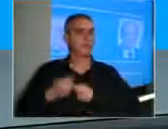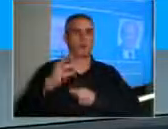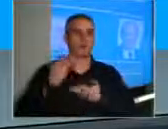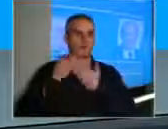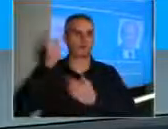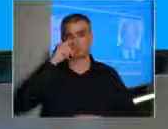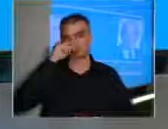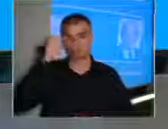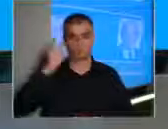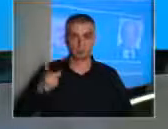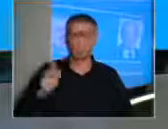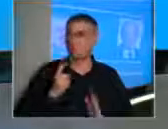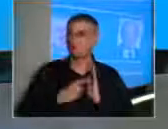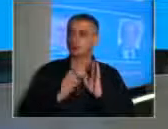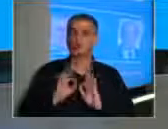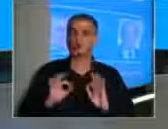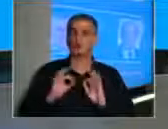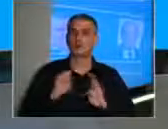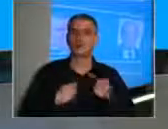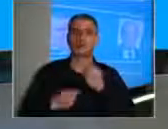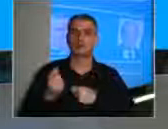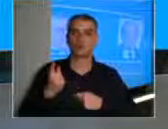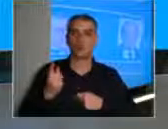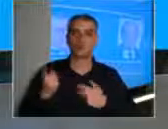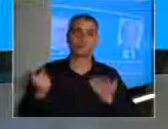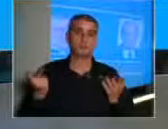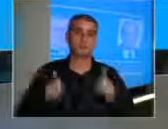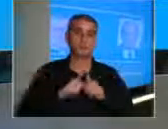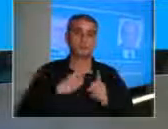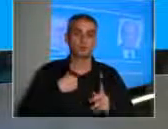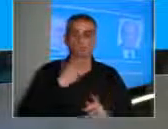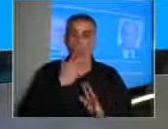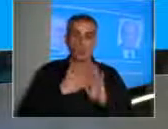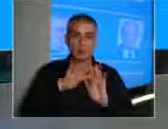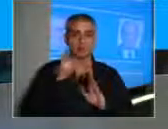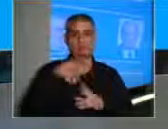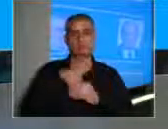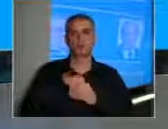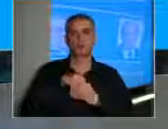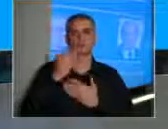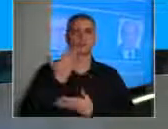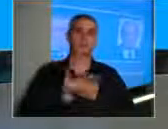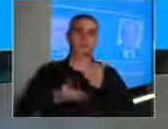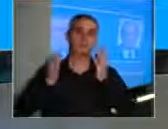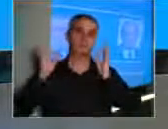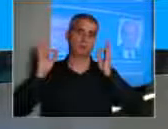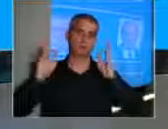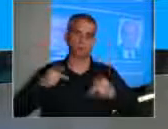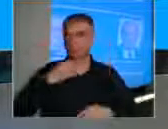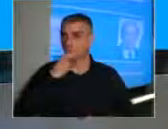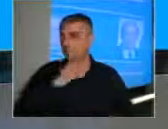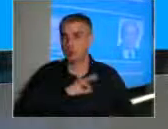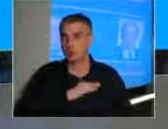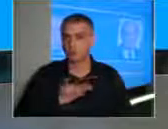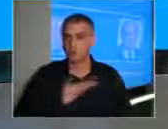לו, לפוטין? הם לא דרשו שום דבר בתמורה לזה. כפי שאמרתי, זה חלק מאותה מערכת יחסים מיוחדת שיש. תשאלי מה